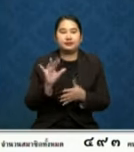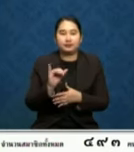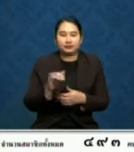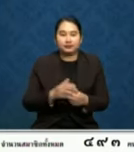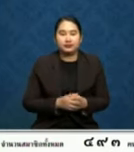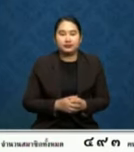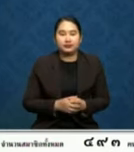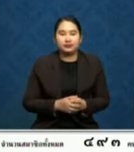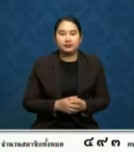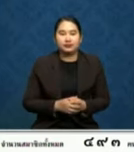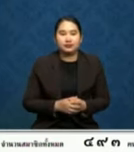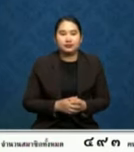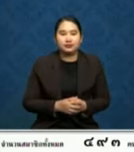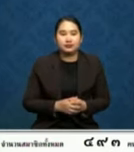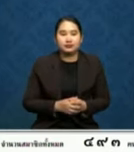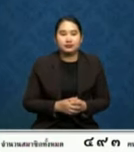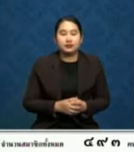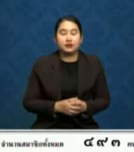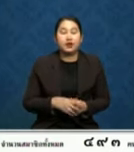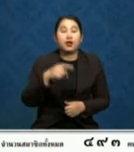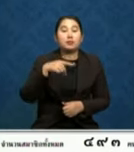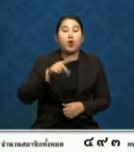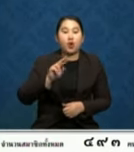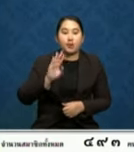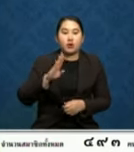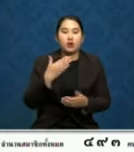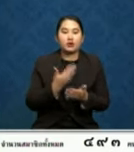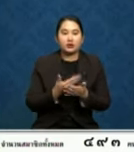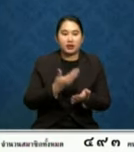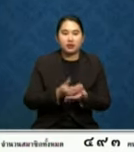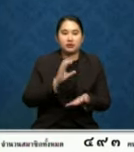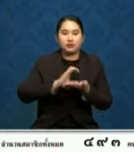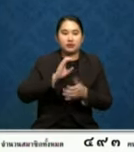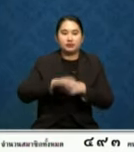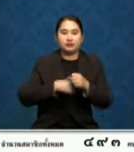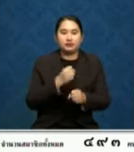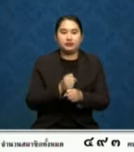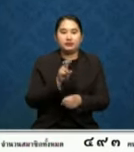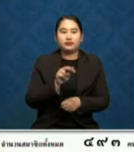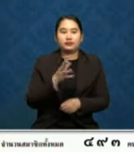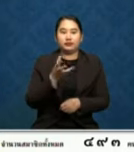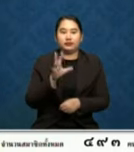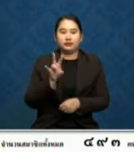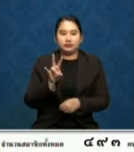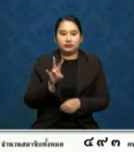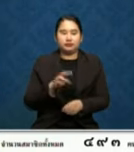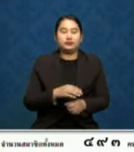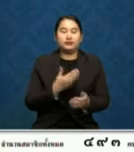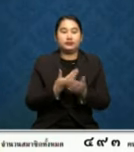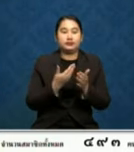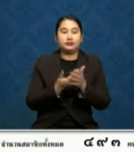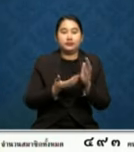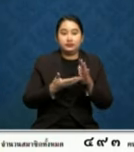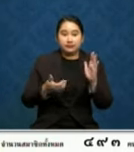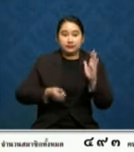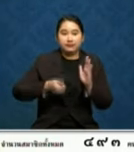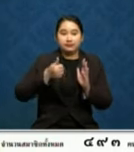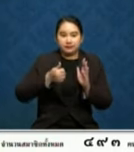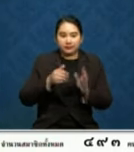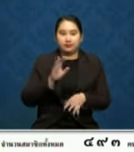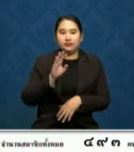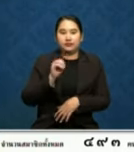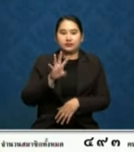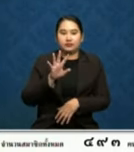ประสิทธิภาพอย่างเพียงพอนะคะพรบงบประมาณปี 2567เนี่ยสามารถเบิกจ่ายได้เพียงแค่